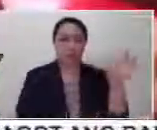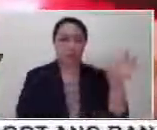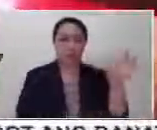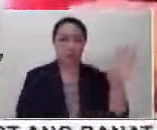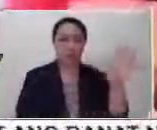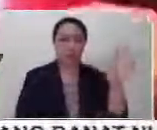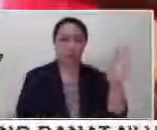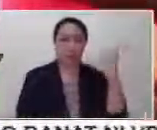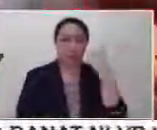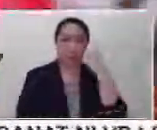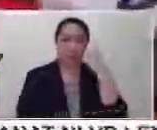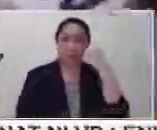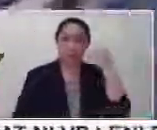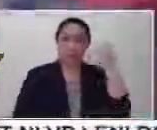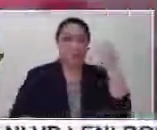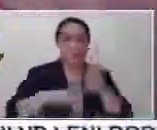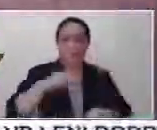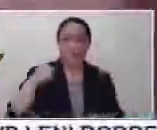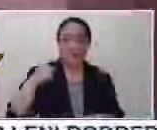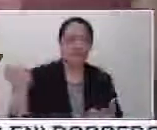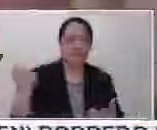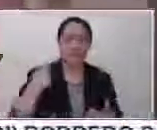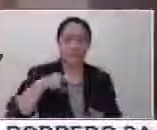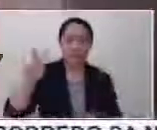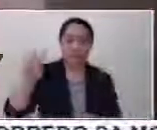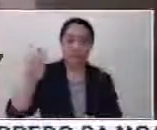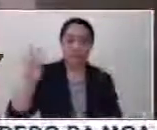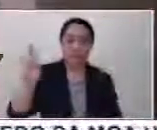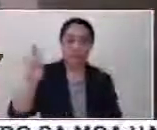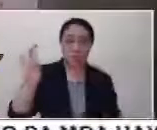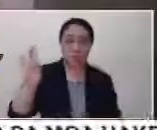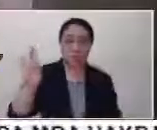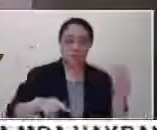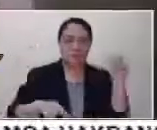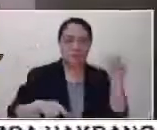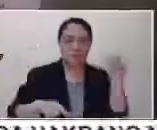presyo natin na talagang ibaba? Pilit po sa ngayon.